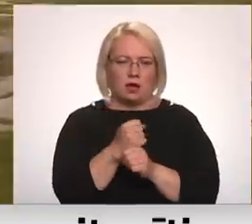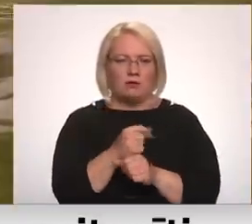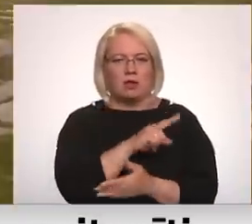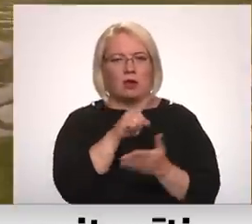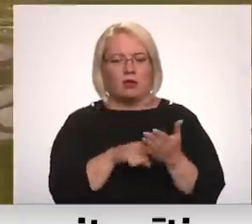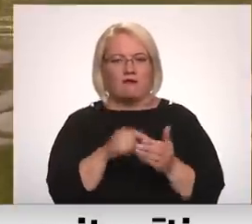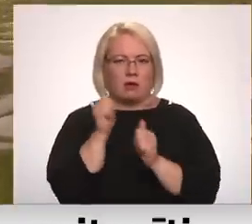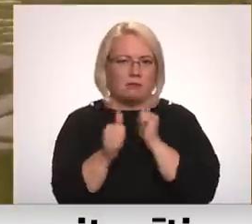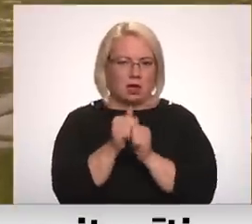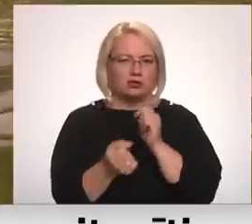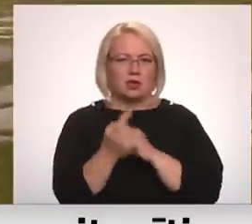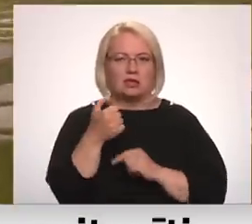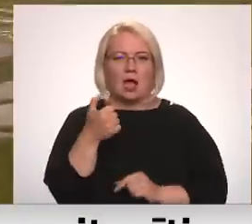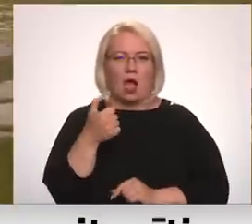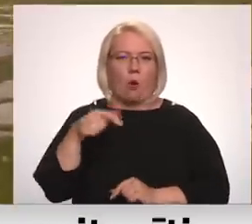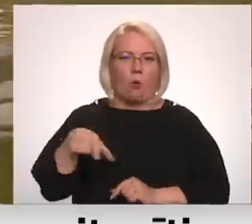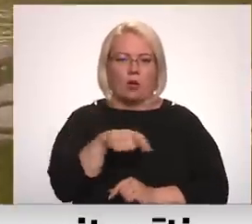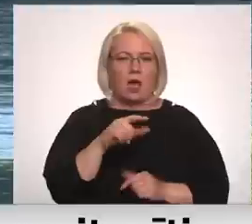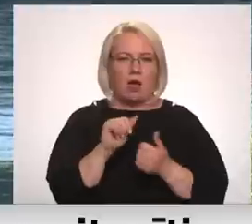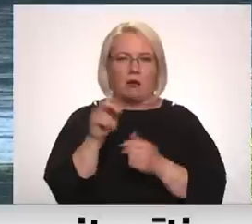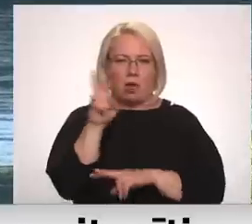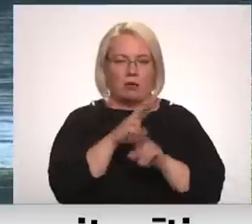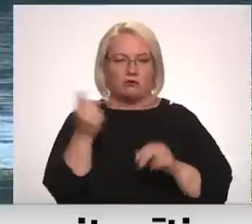meklēt? Nu, šogad jau ir katru maiņu.